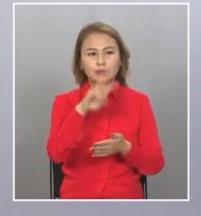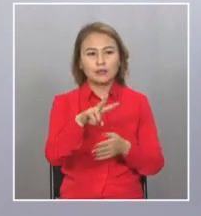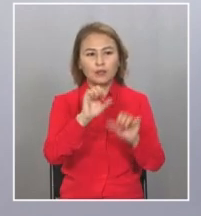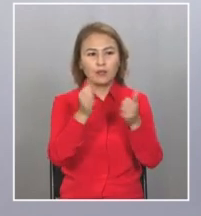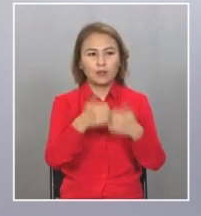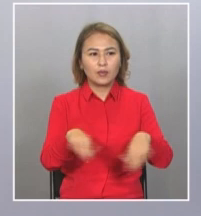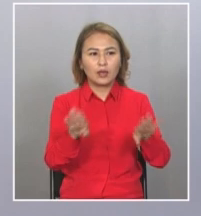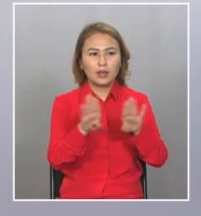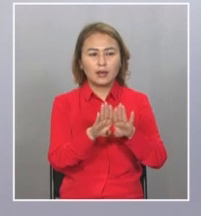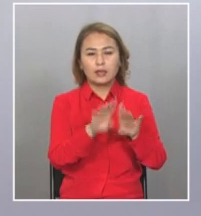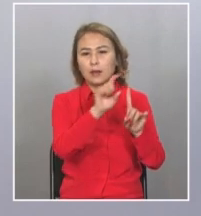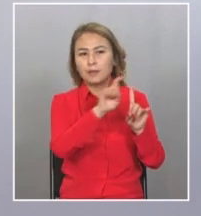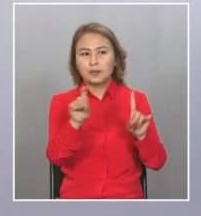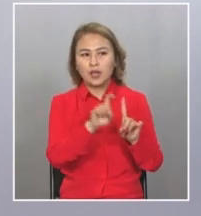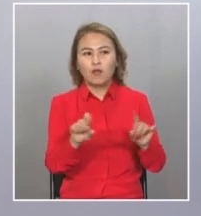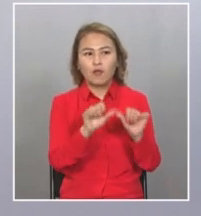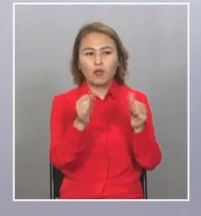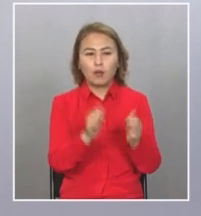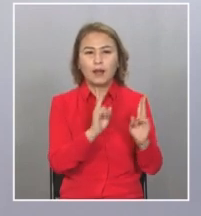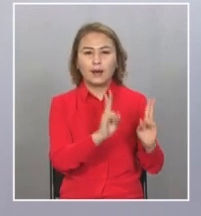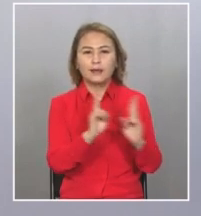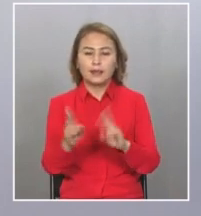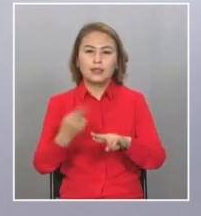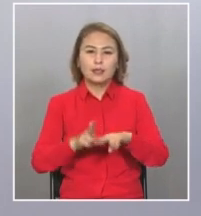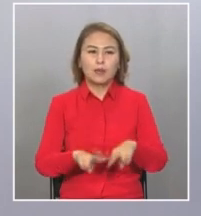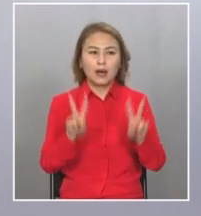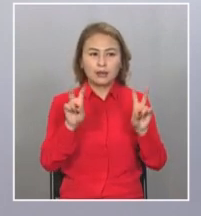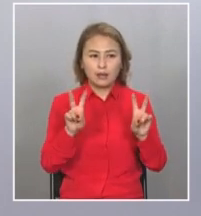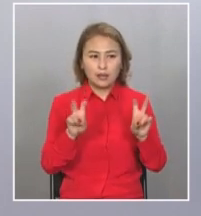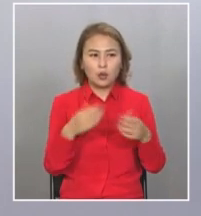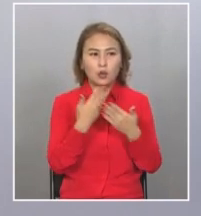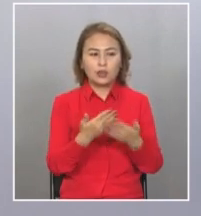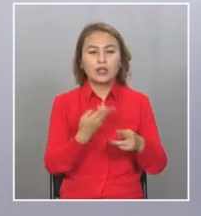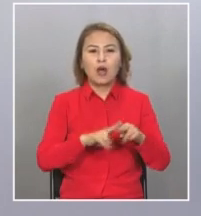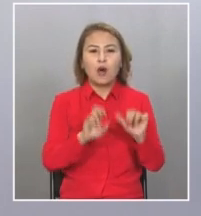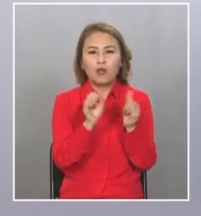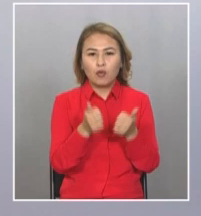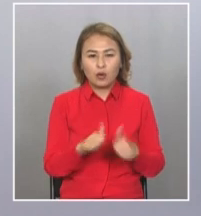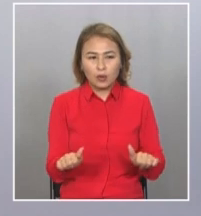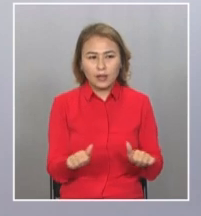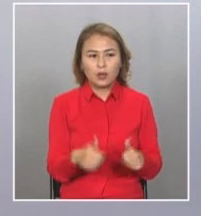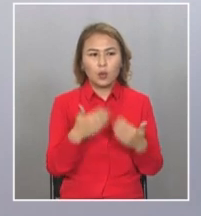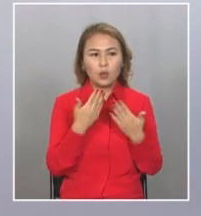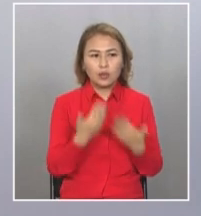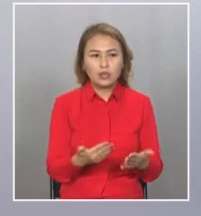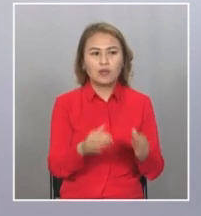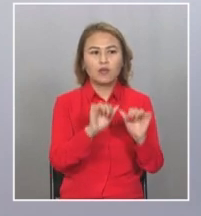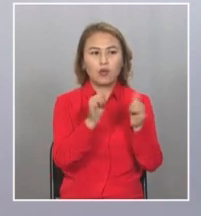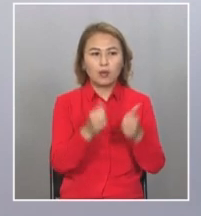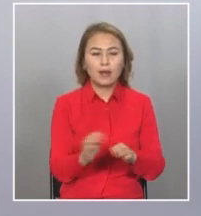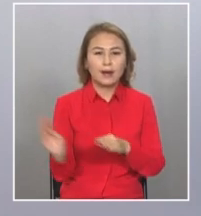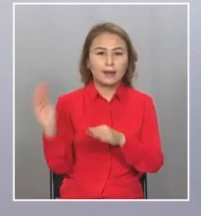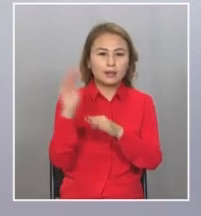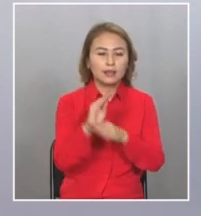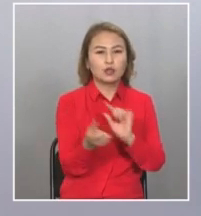Excel-дің нау элементі формулалар қатары деп аталады. Яғни формулаларды осы формулалар